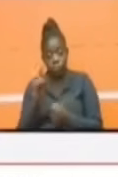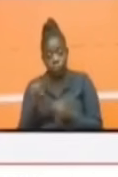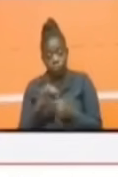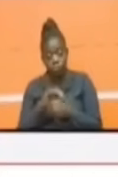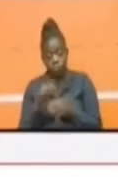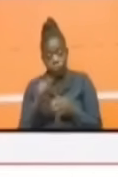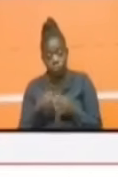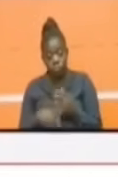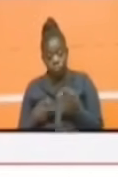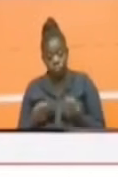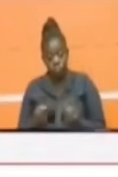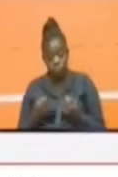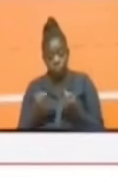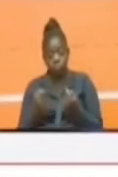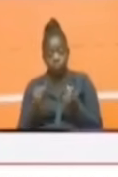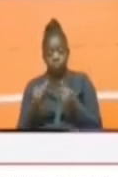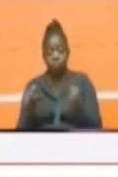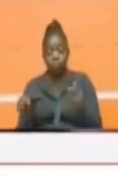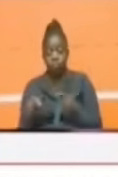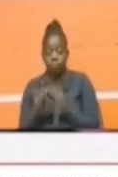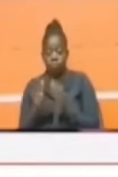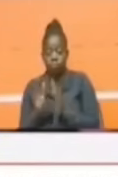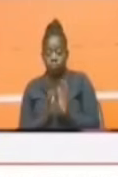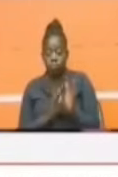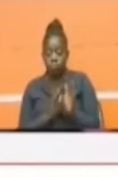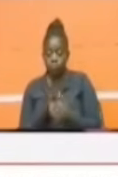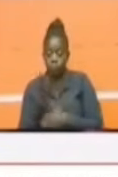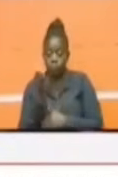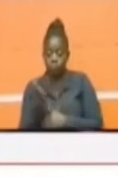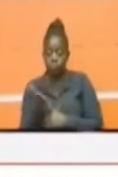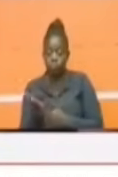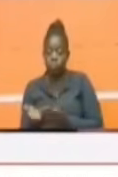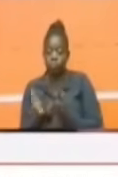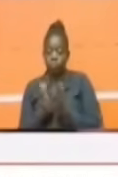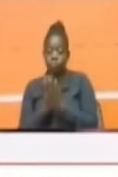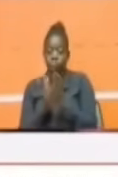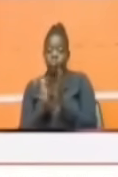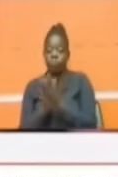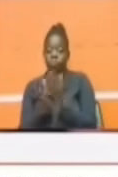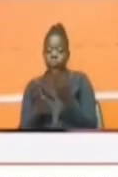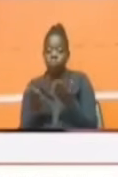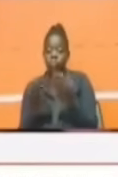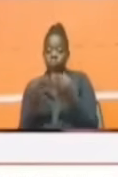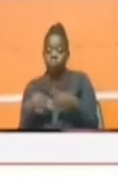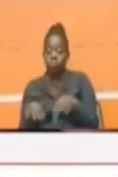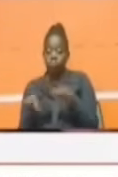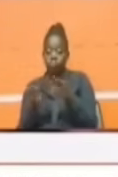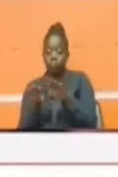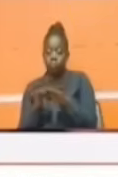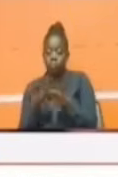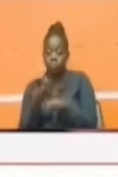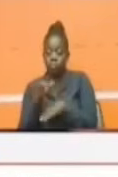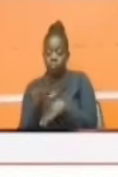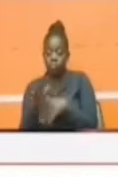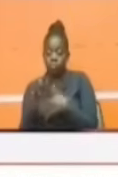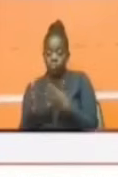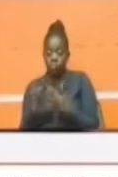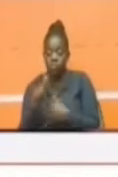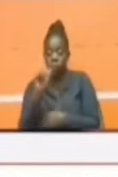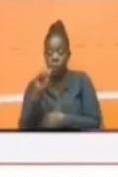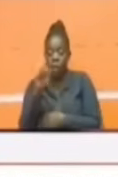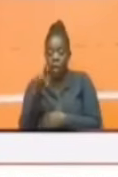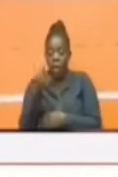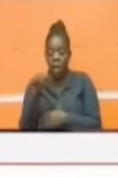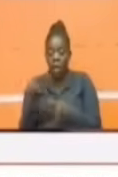kino tutambule bulungi naye nga ne plan weziri nga bwe mbabulidde kati tuli mu nteeseganya ne kampani gye bayita Yapi Makenze eyakoze